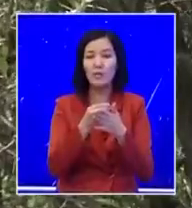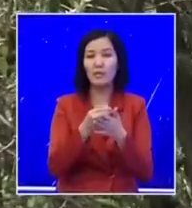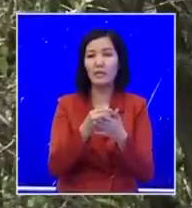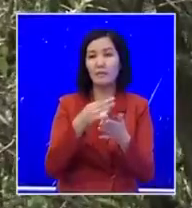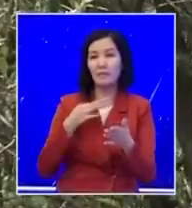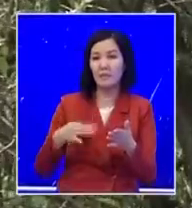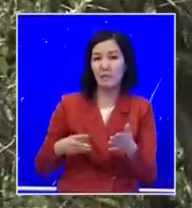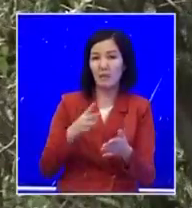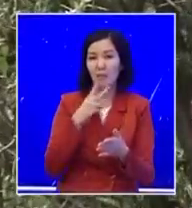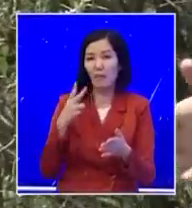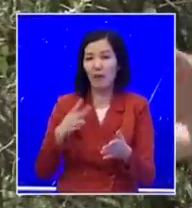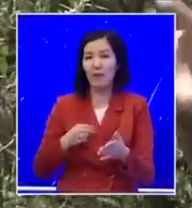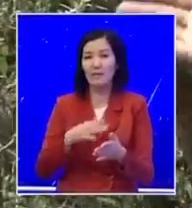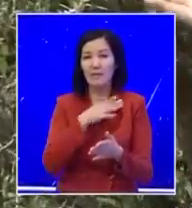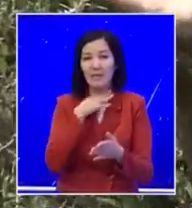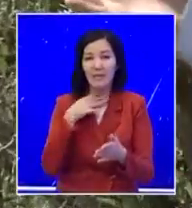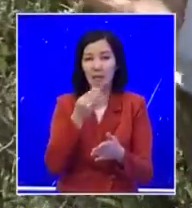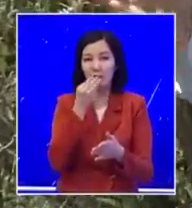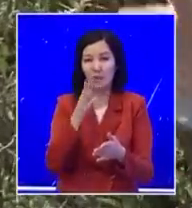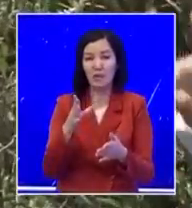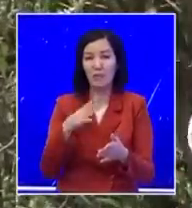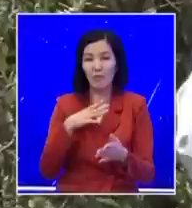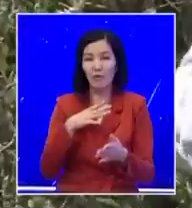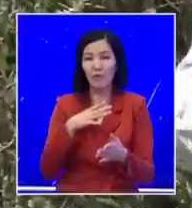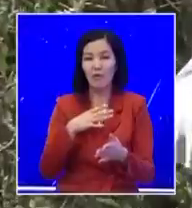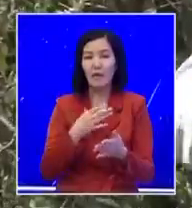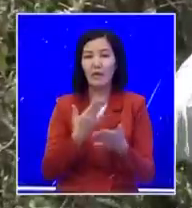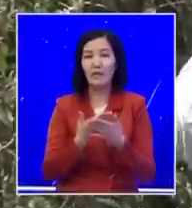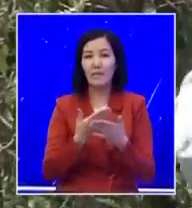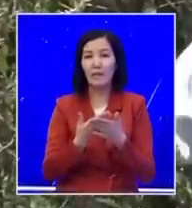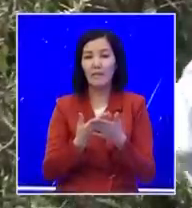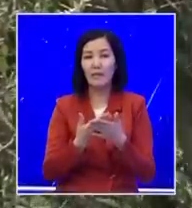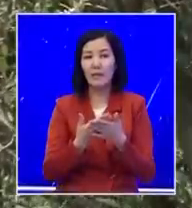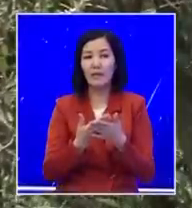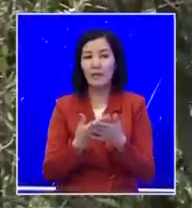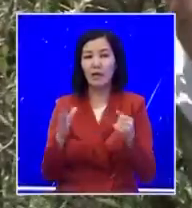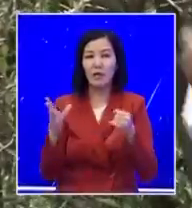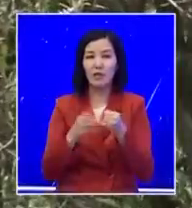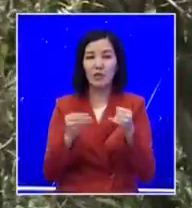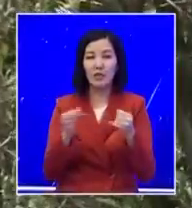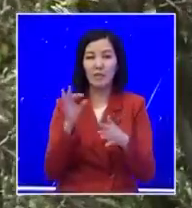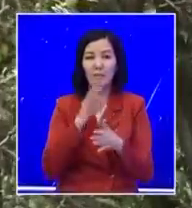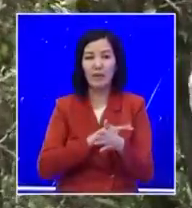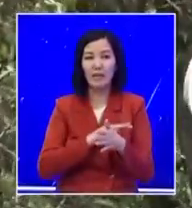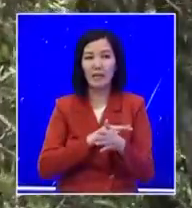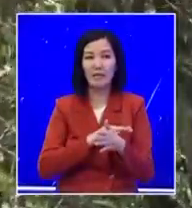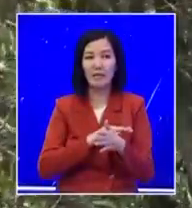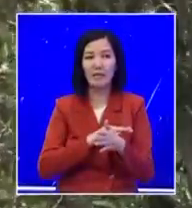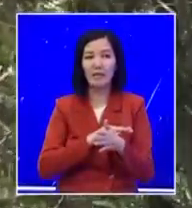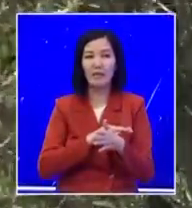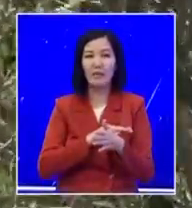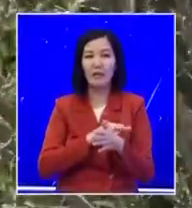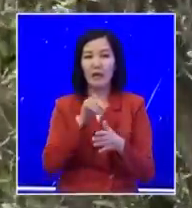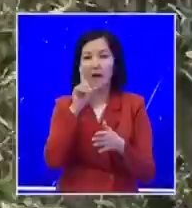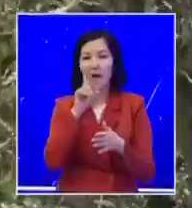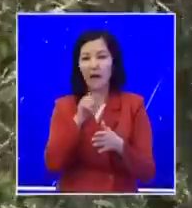салды, тіпті кейбірі осындай қара жолдың бойындағы ұрымтал жерлерді пайдаланып, кәдімгі аң аулаған